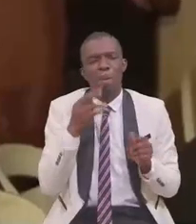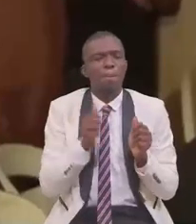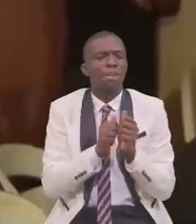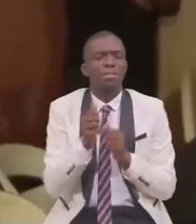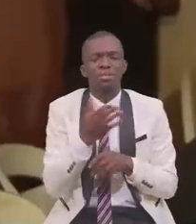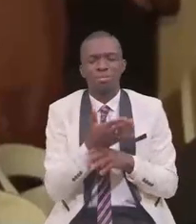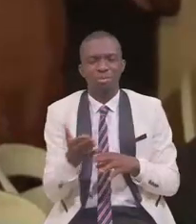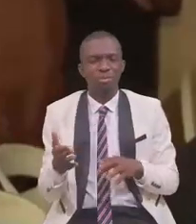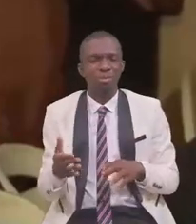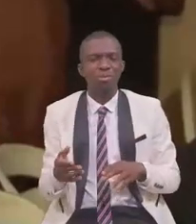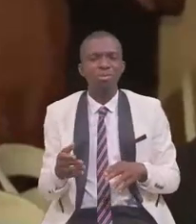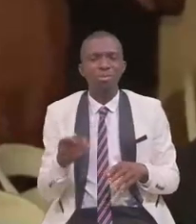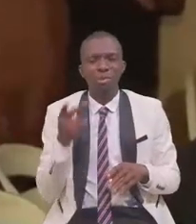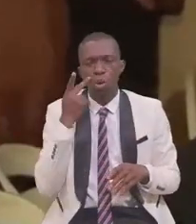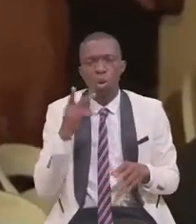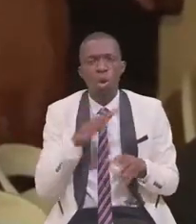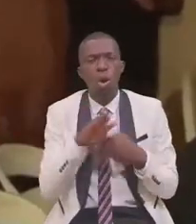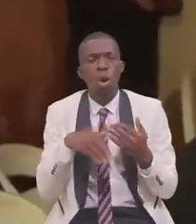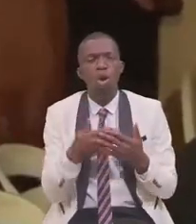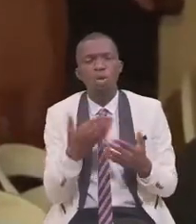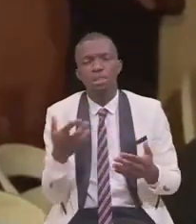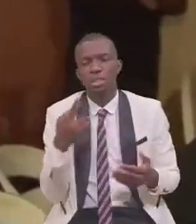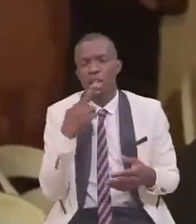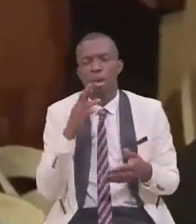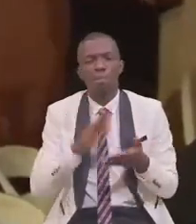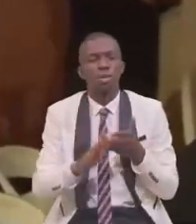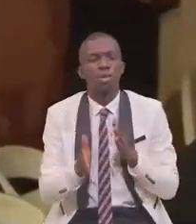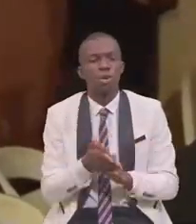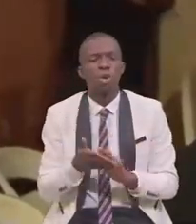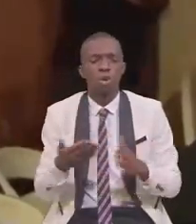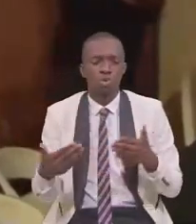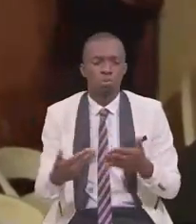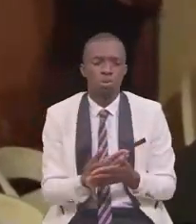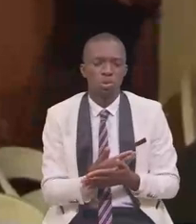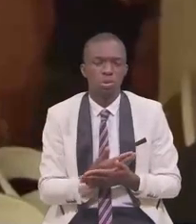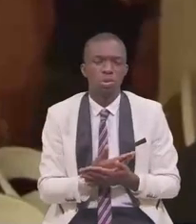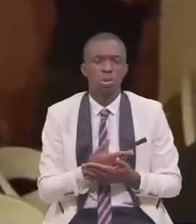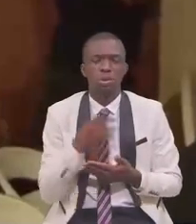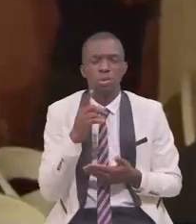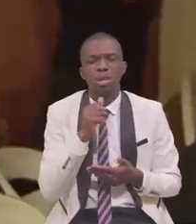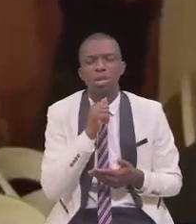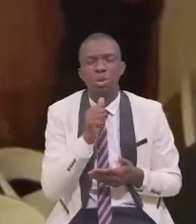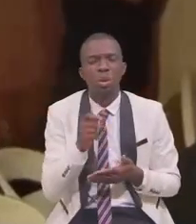créature. Les choses anciennes sont passées, voici toutes choses sont devenues nouvelles.